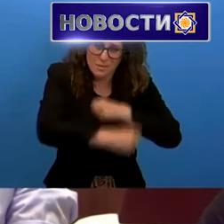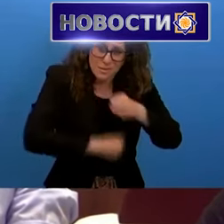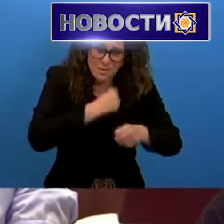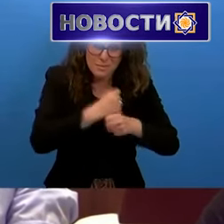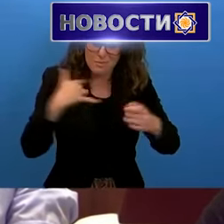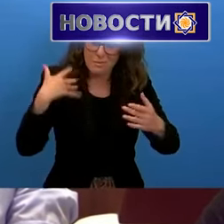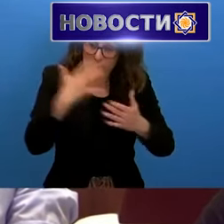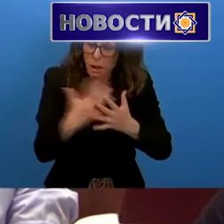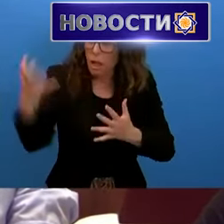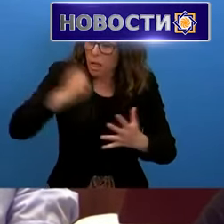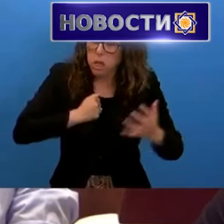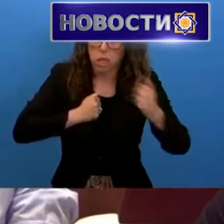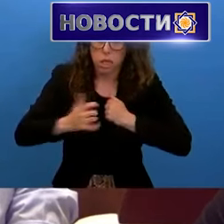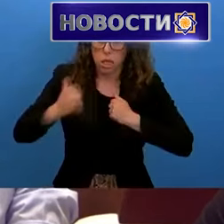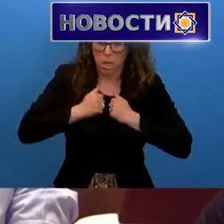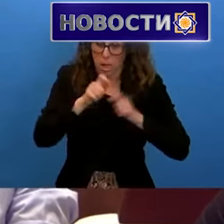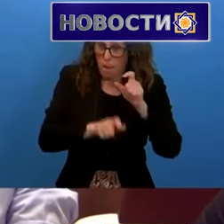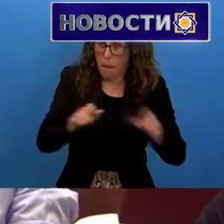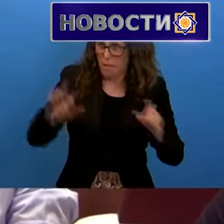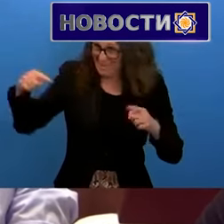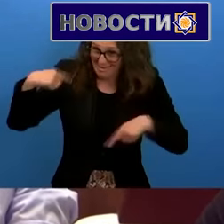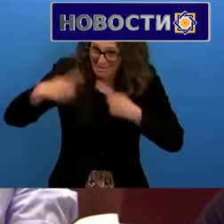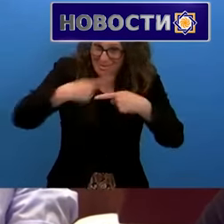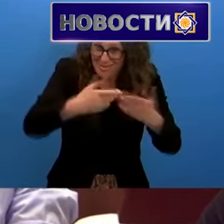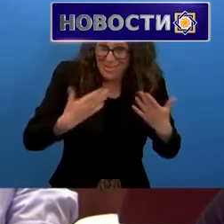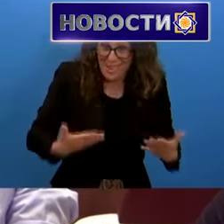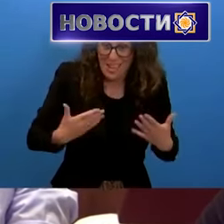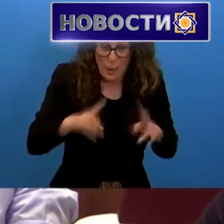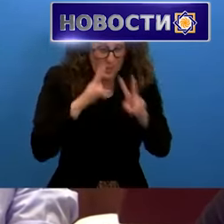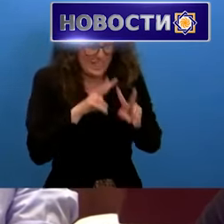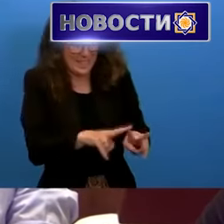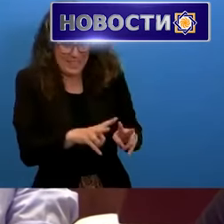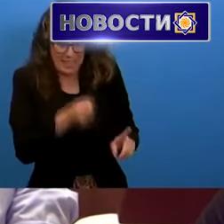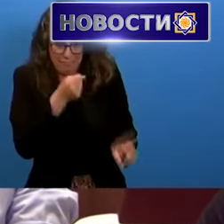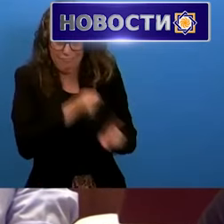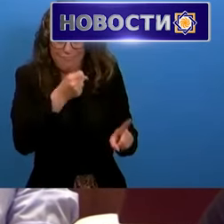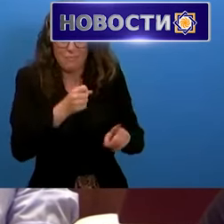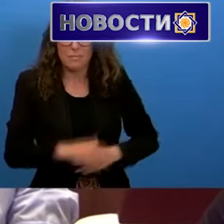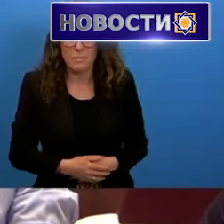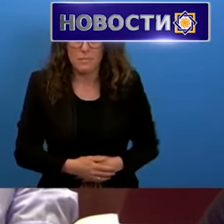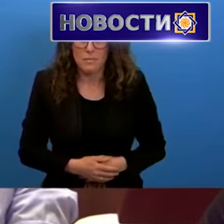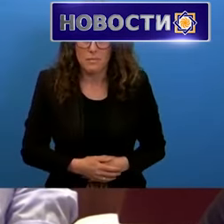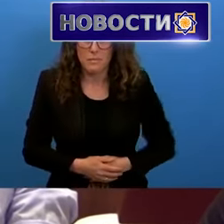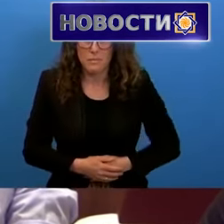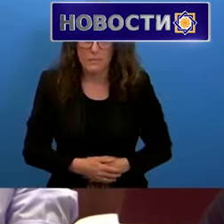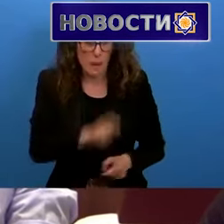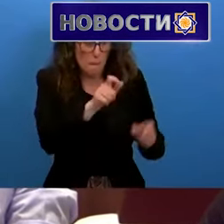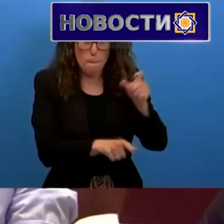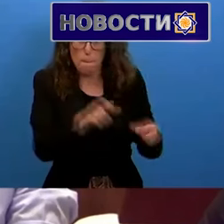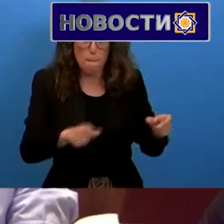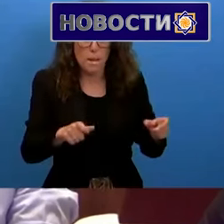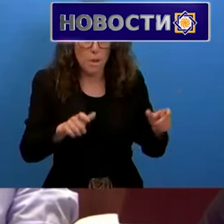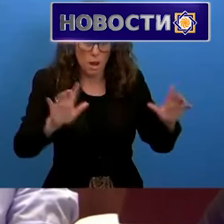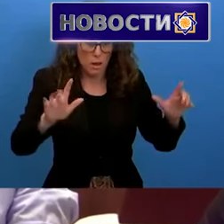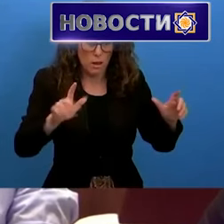для общего блага, когда отрицание их существования, отрицание существования языка, дискриминация, расизм, убийство их населения,